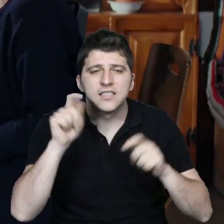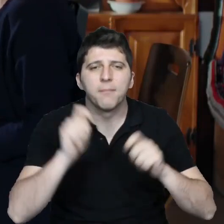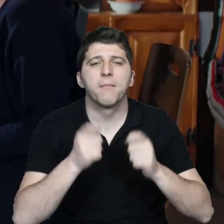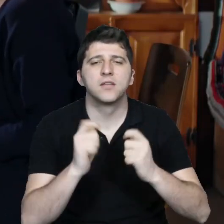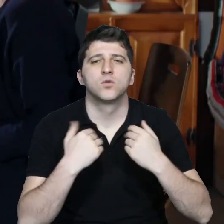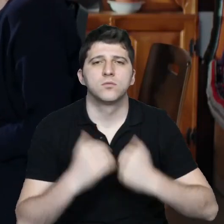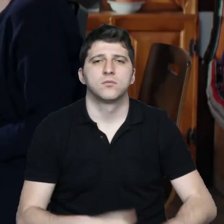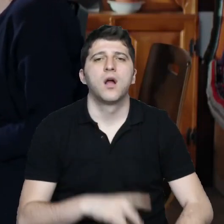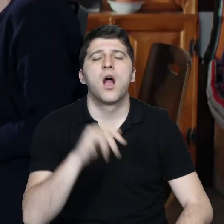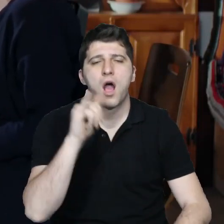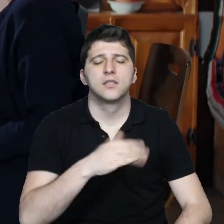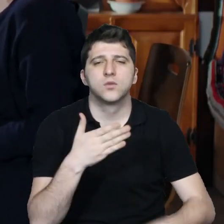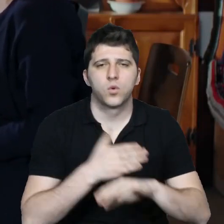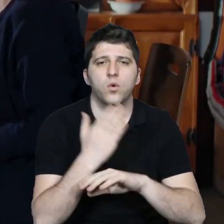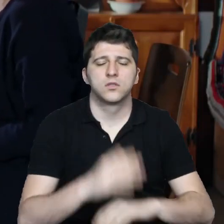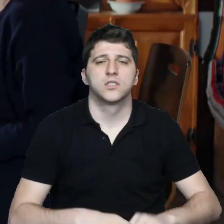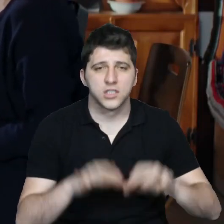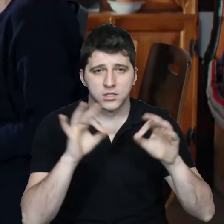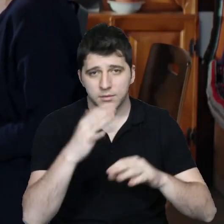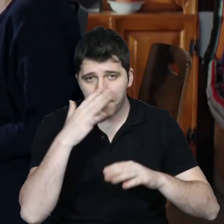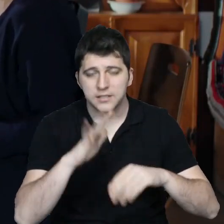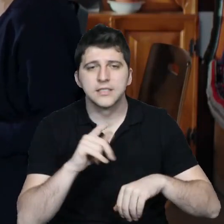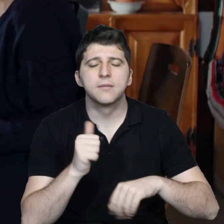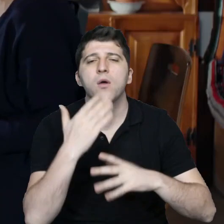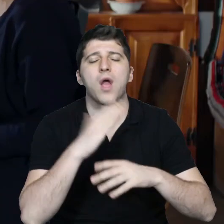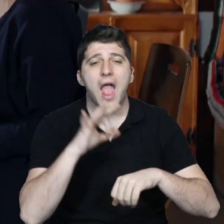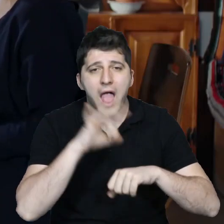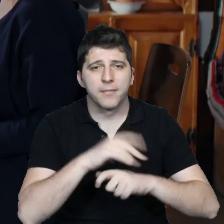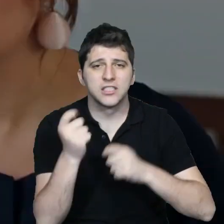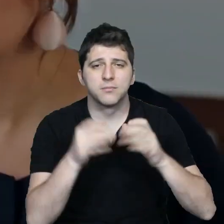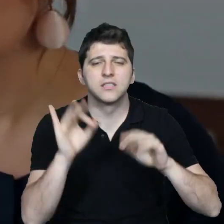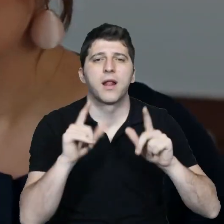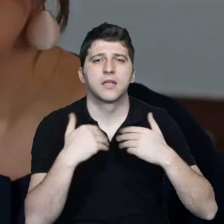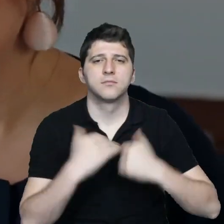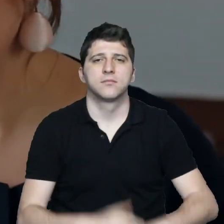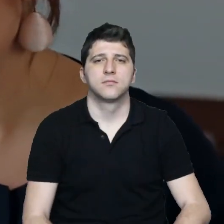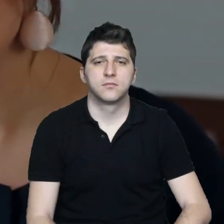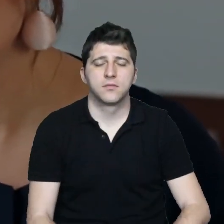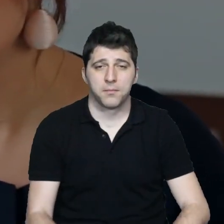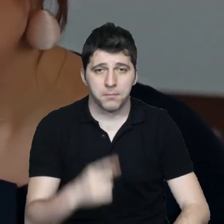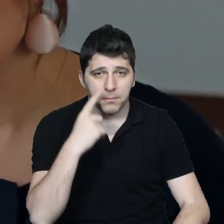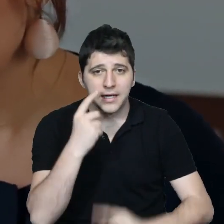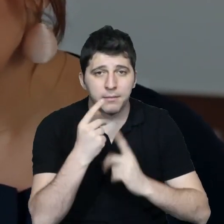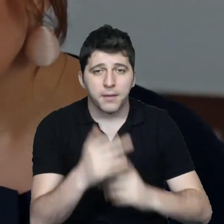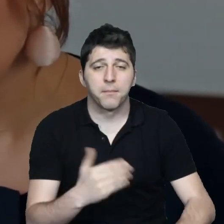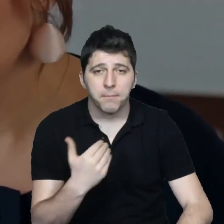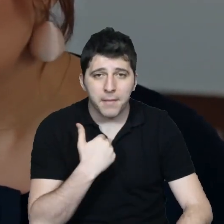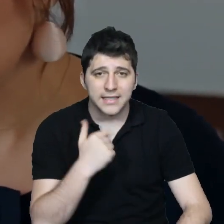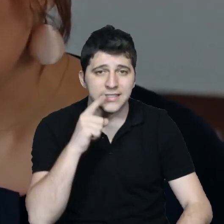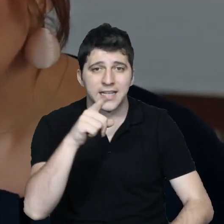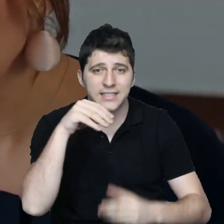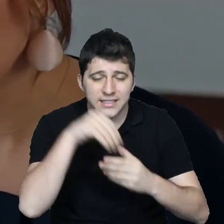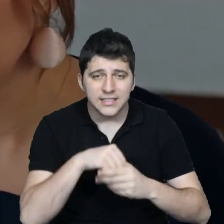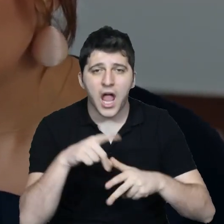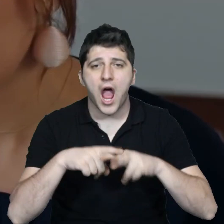zorundayım. Haklısın. Şimdi bekleyecek zaman değil. Hemen harekete geçmemiz lazım. Bak İbrahim, ben senin için